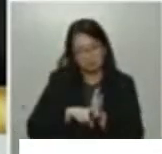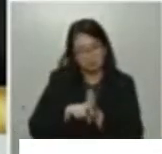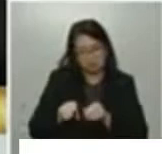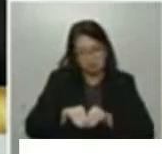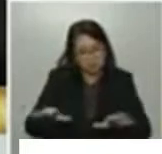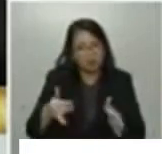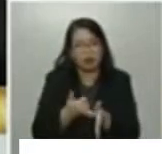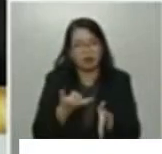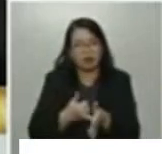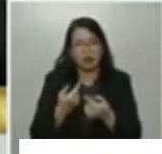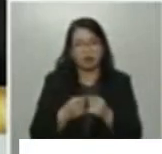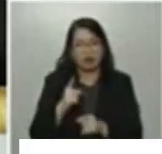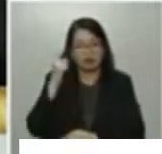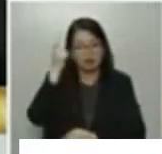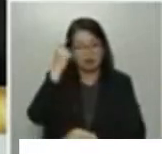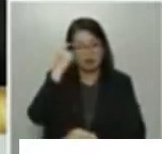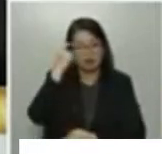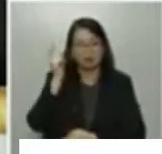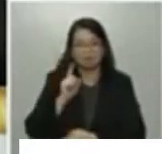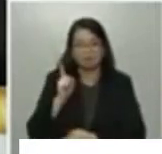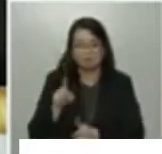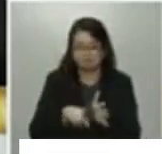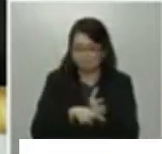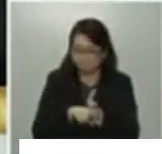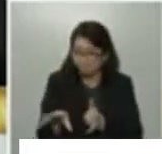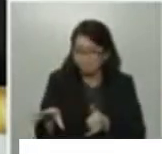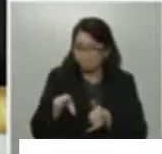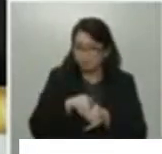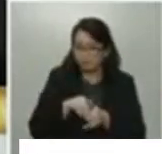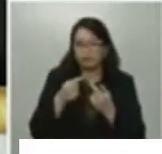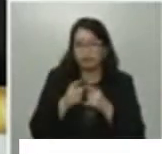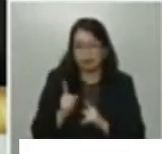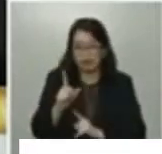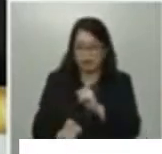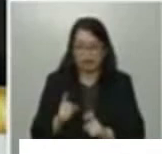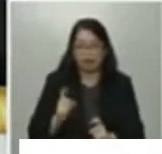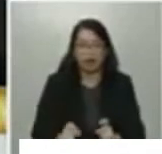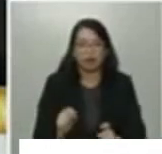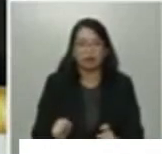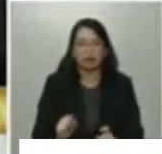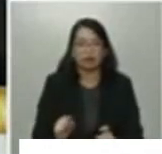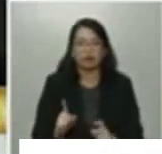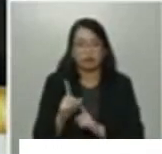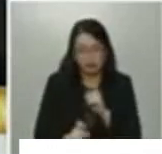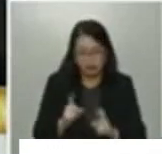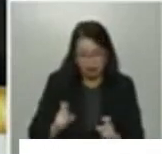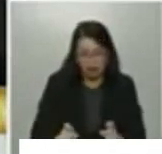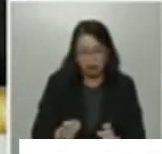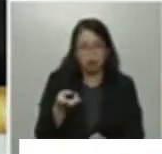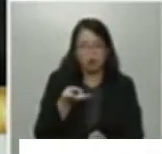ว่าอัตราการติดเชื้อจะมากแต่อัตราการตายจะต่ำกว่าทั้งโรคซา